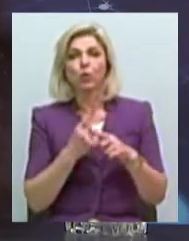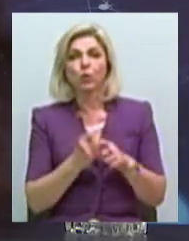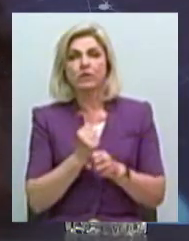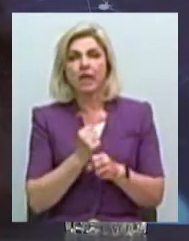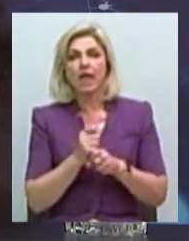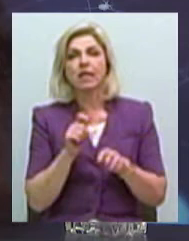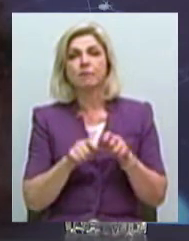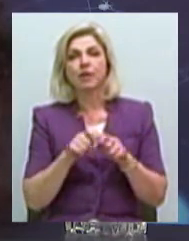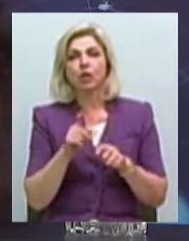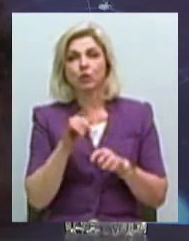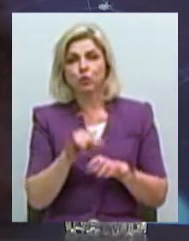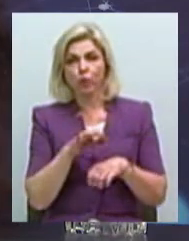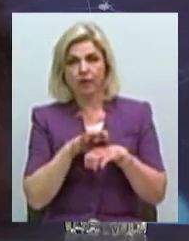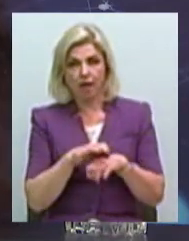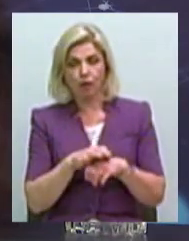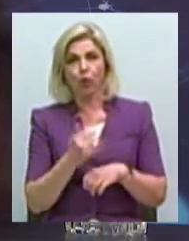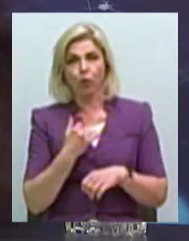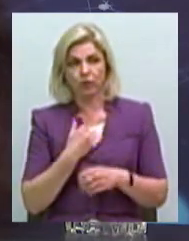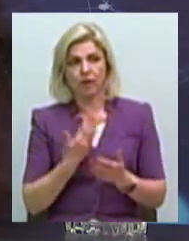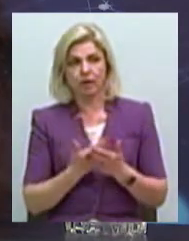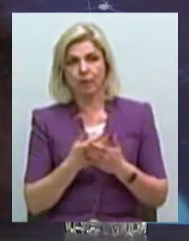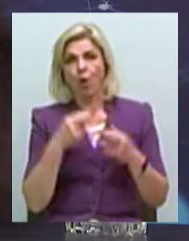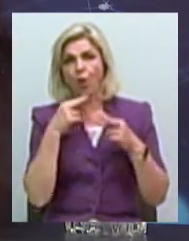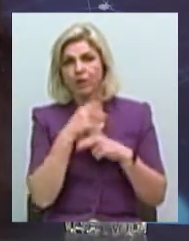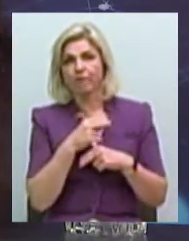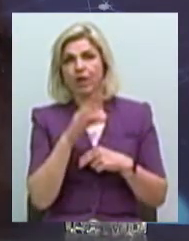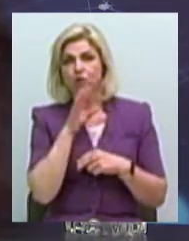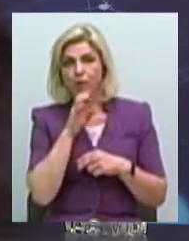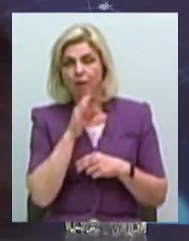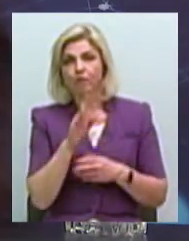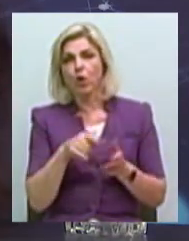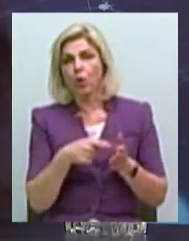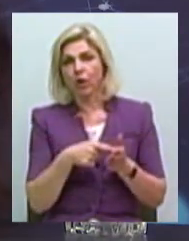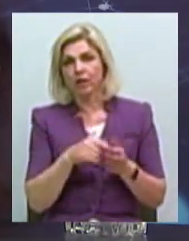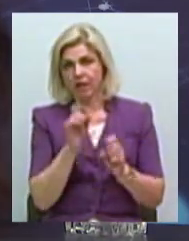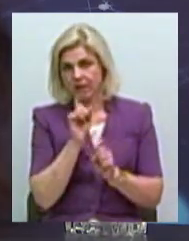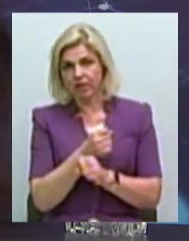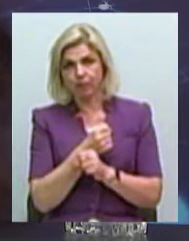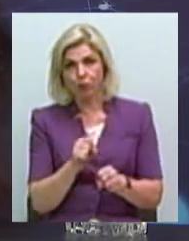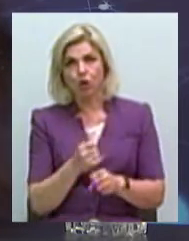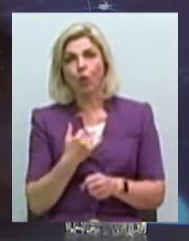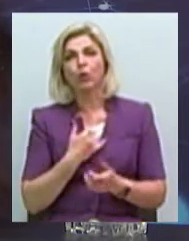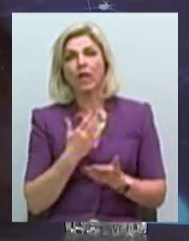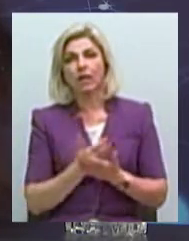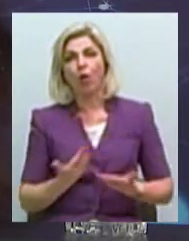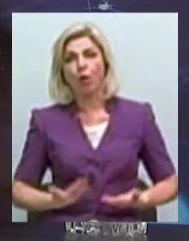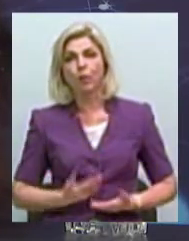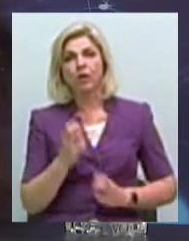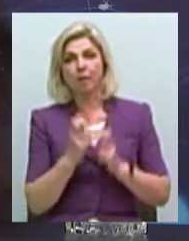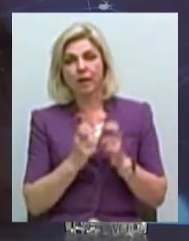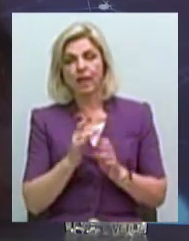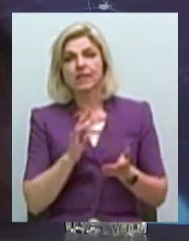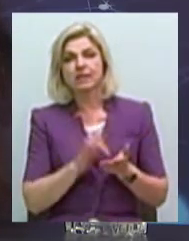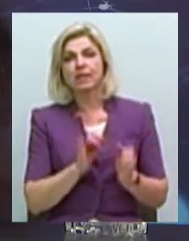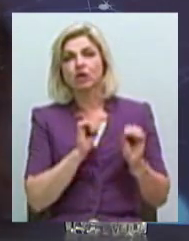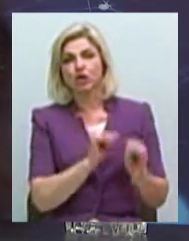экспертизу тела у нас, в случае, если, например, это отравление собаки, в городе невозможно. У нас есть коммунальное предприятие, Центр защиты